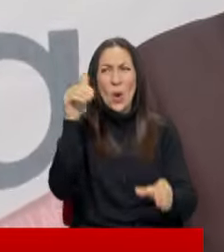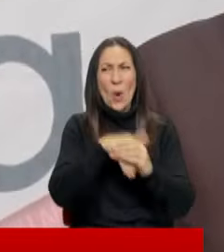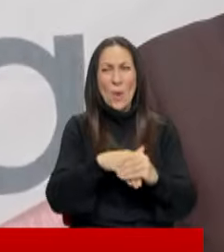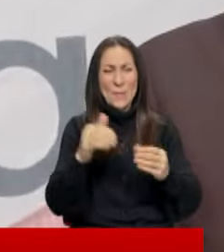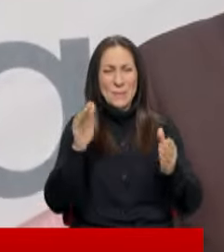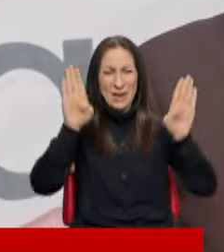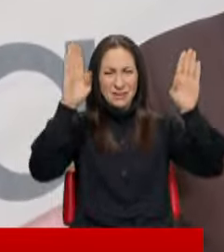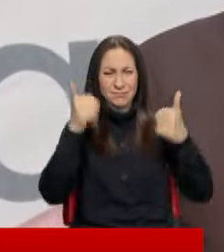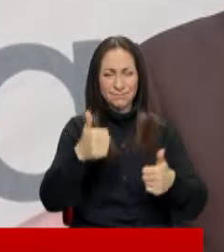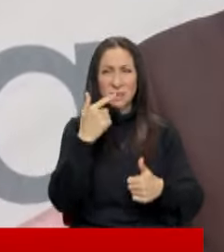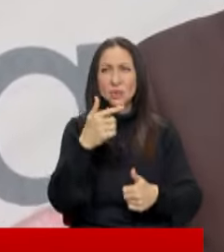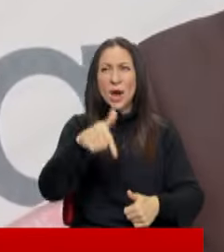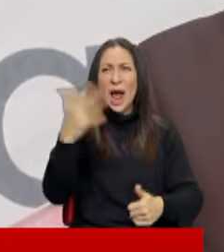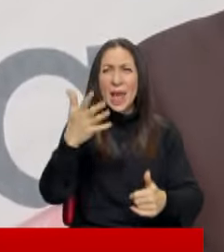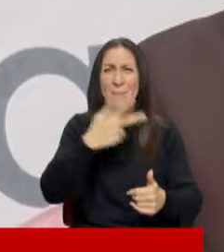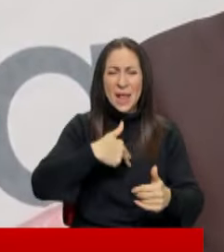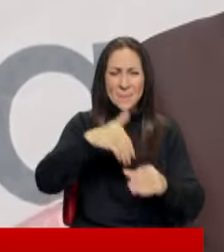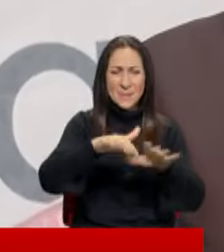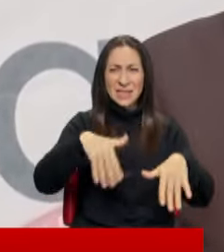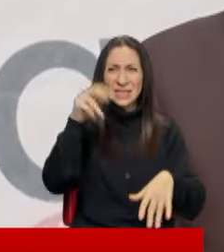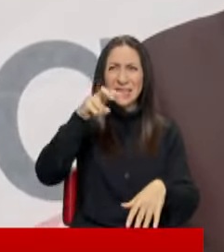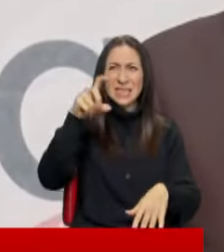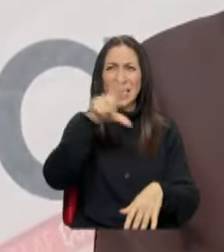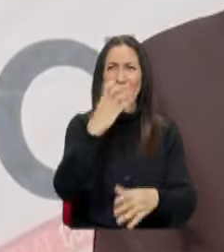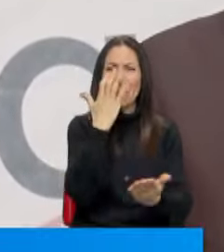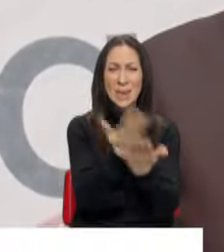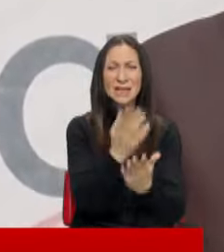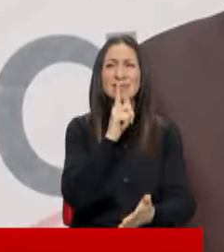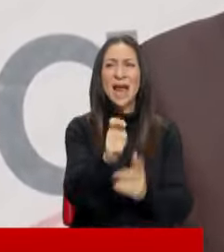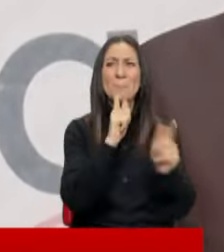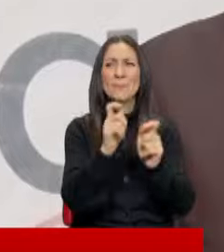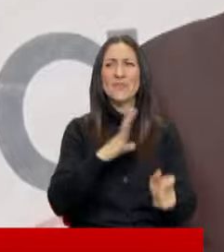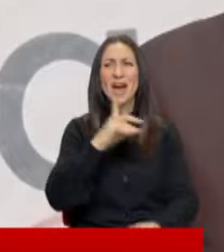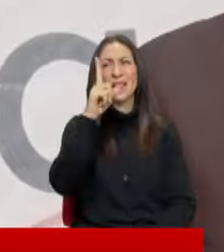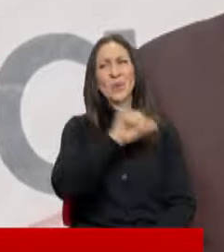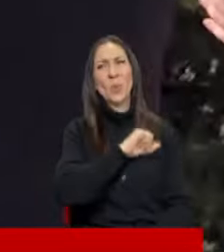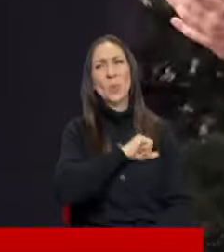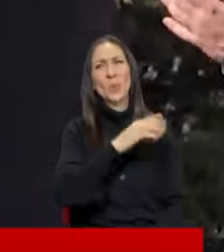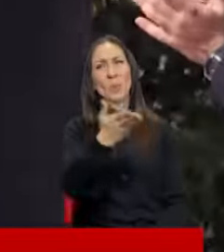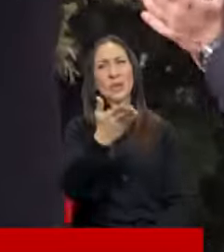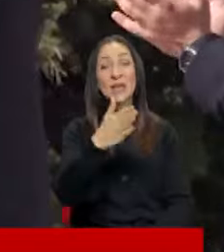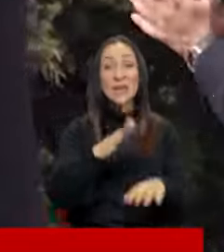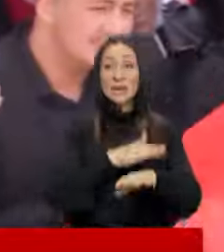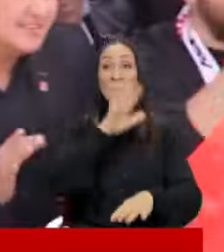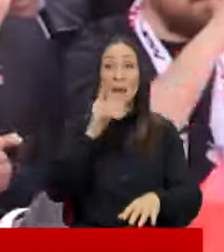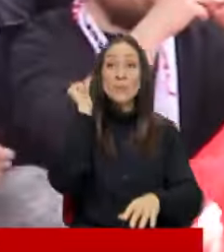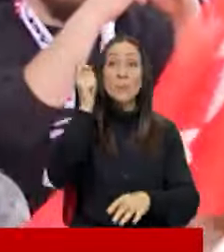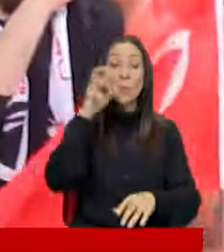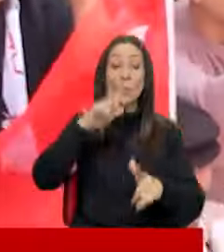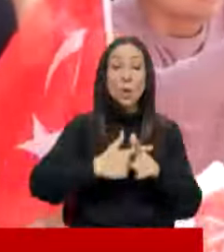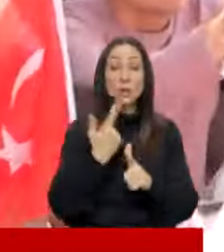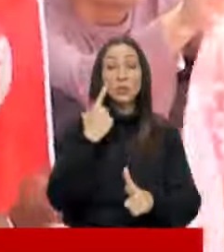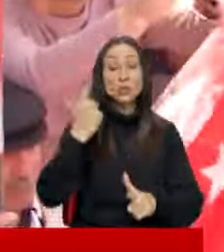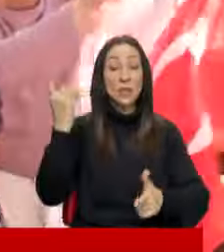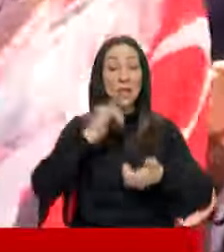birliğiyle geçti. Şu anda hala belediye meclisinde 8 aydır bekleyen taleplerimiz var. Allah'tan korkun. Yavaş her mitinginde projelerinin